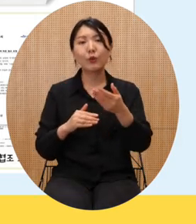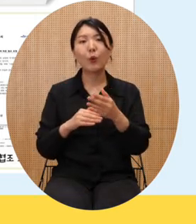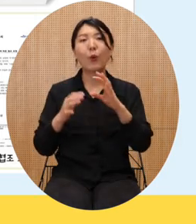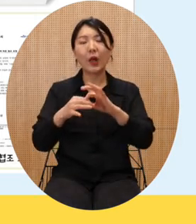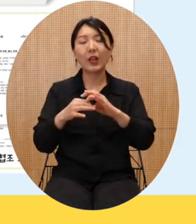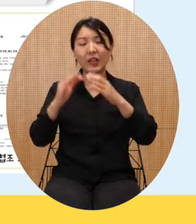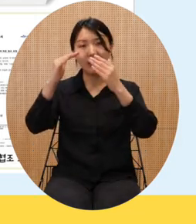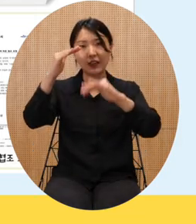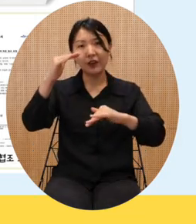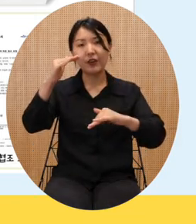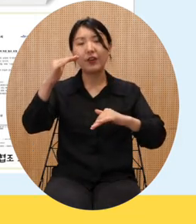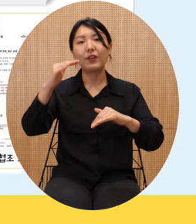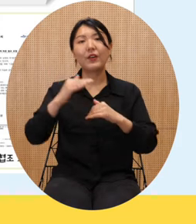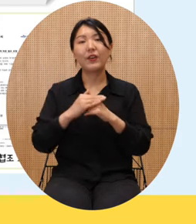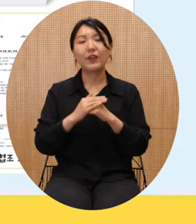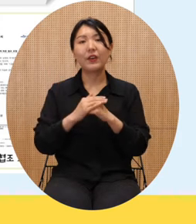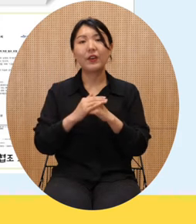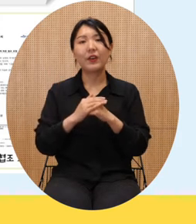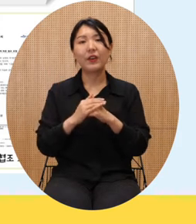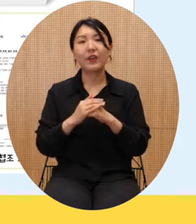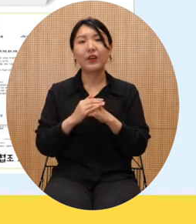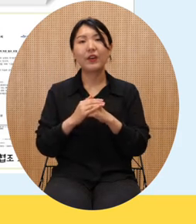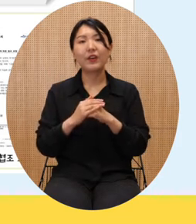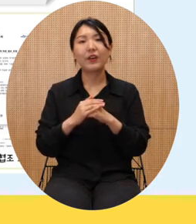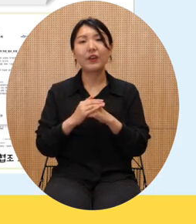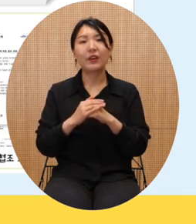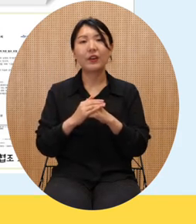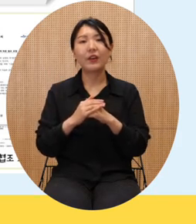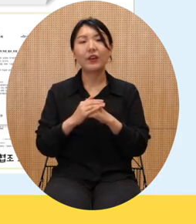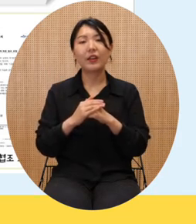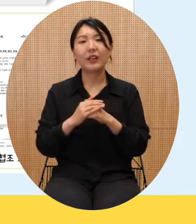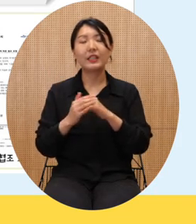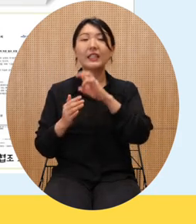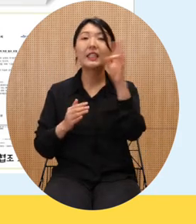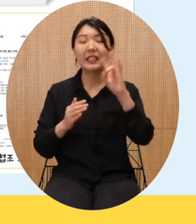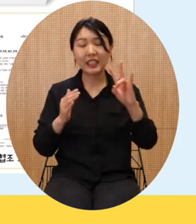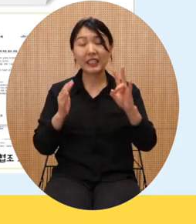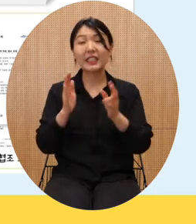주시고 그 관련 내용을 이